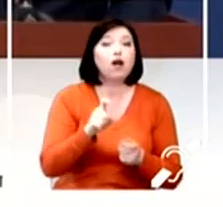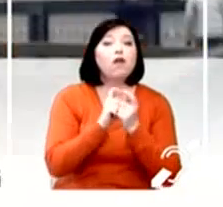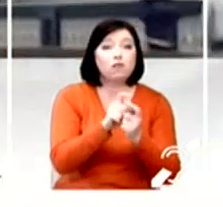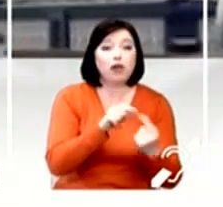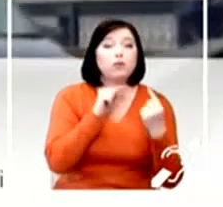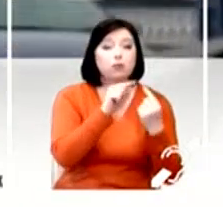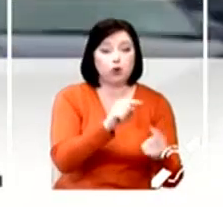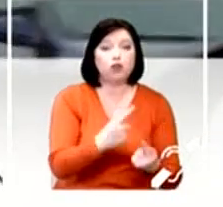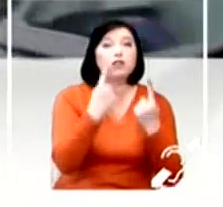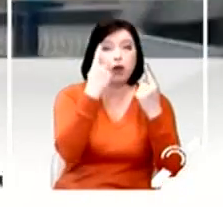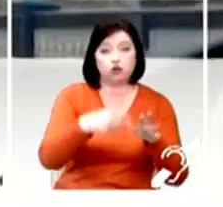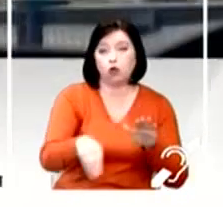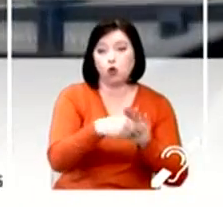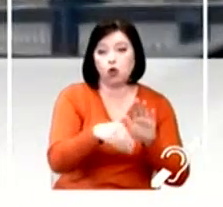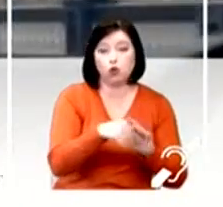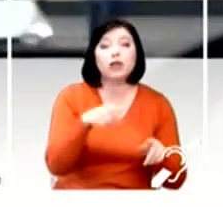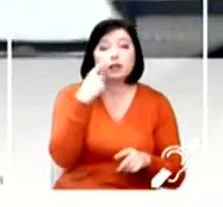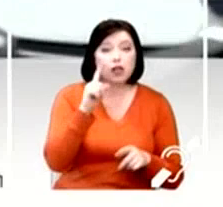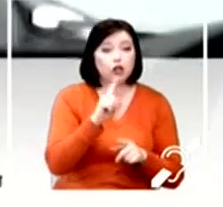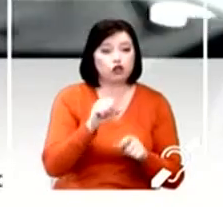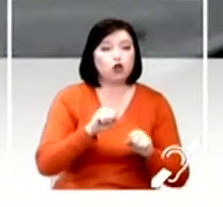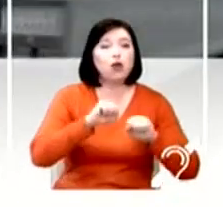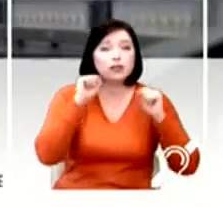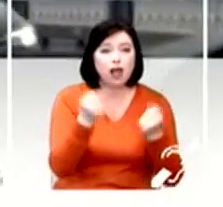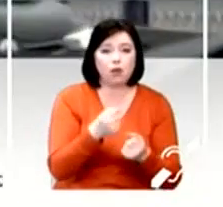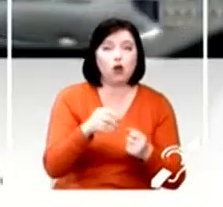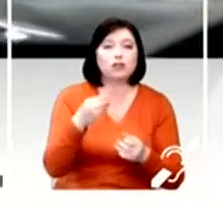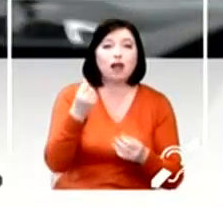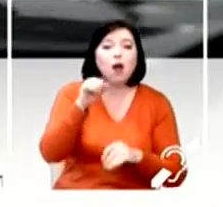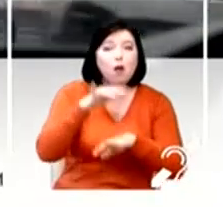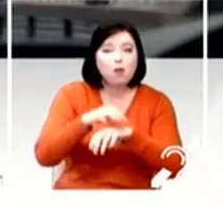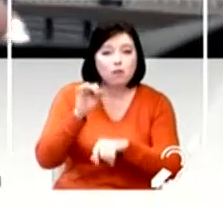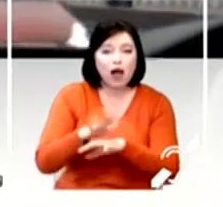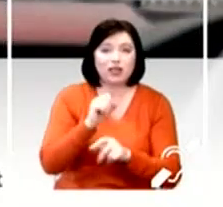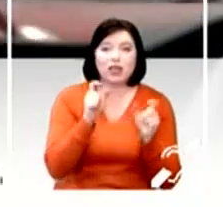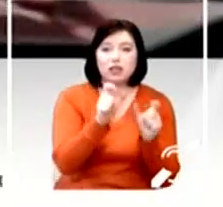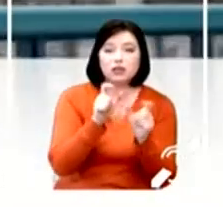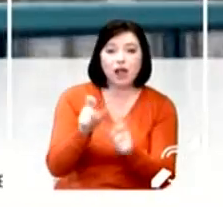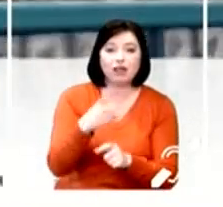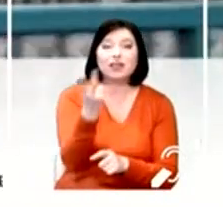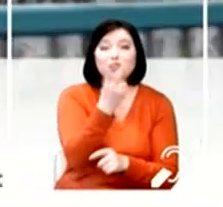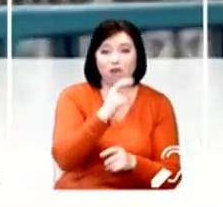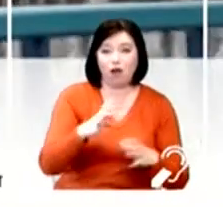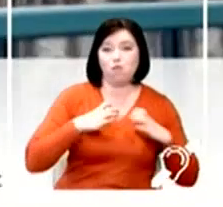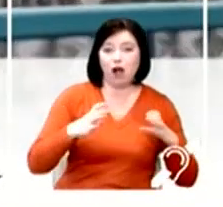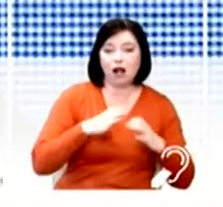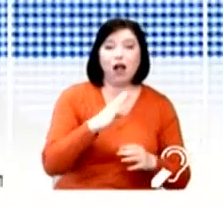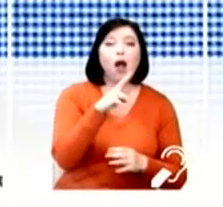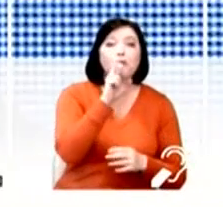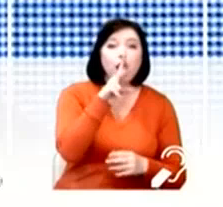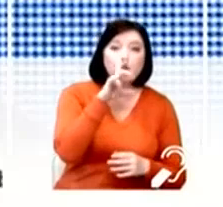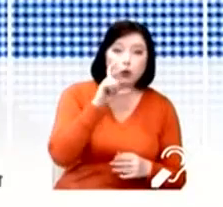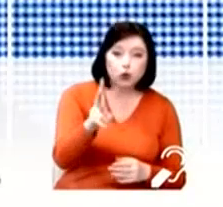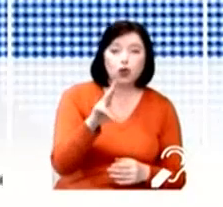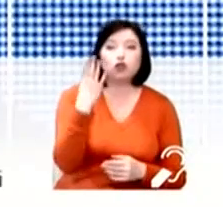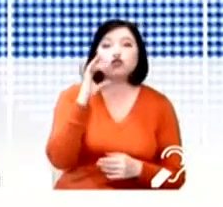lupta împotriva marii corupții. El a spus că înghețarea activelor și impunerea unor sancțiuni împotriva celor doi oligarhi fugari, Vladimir